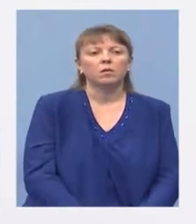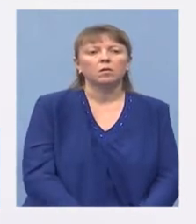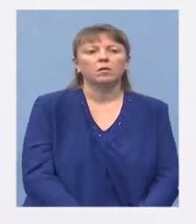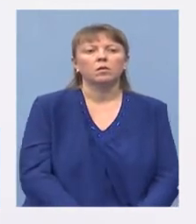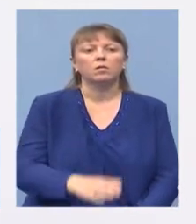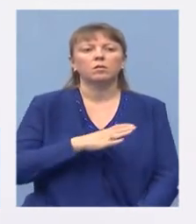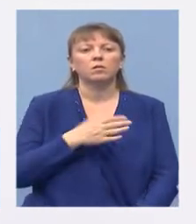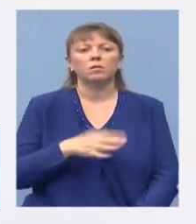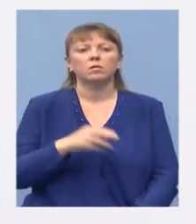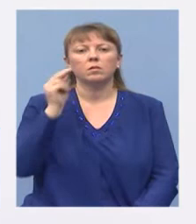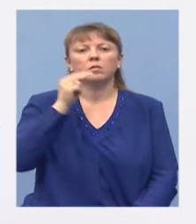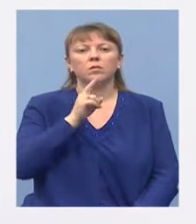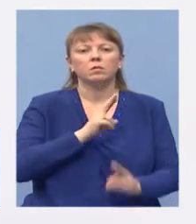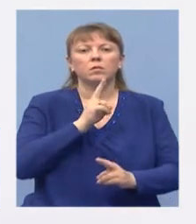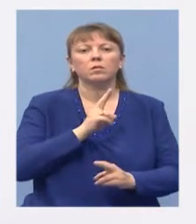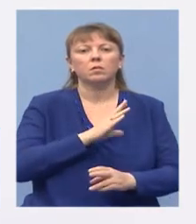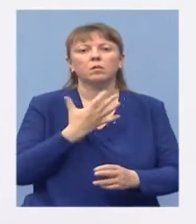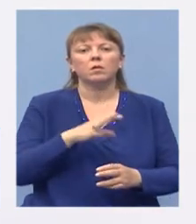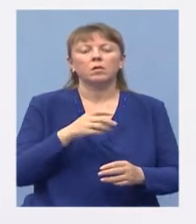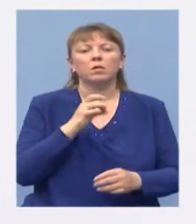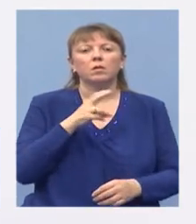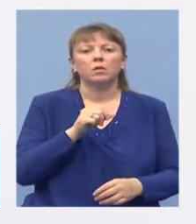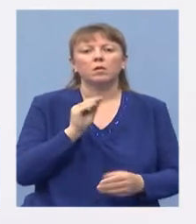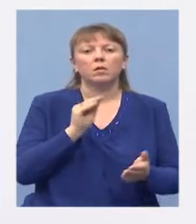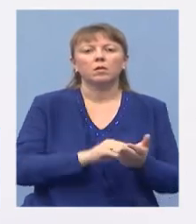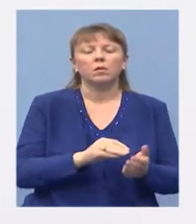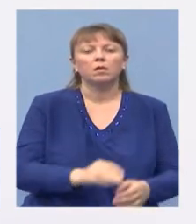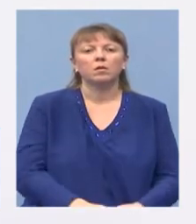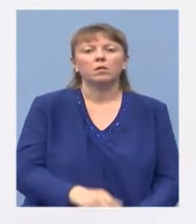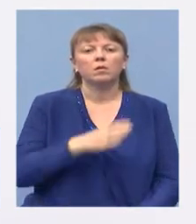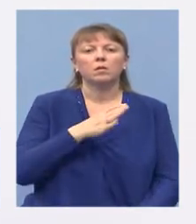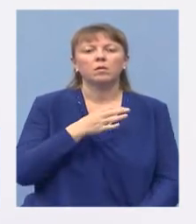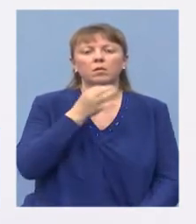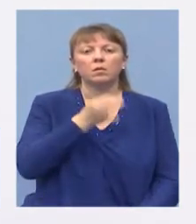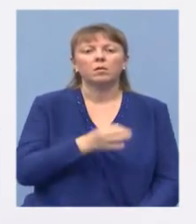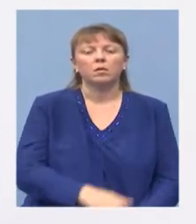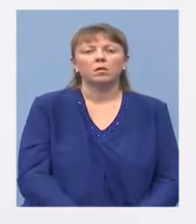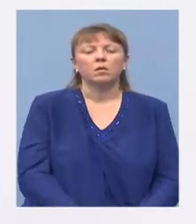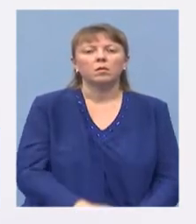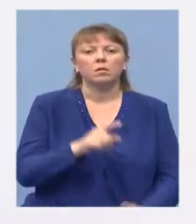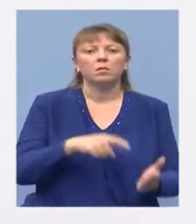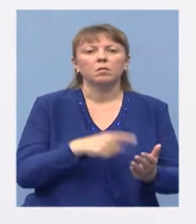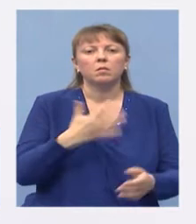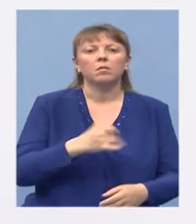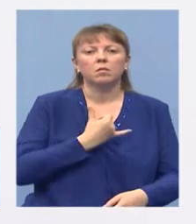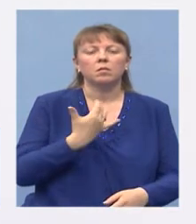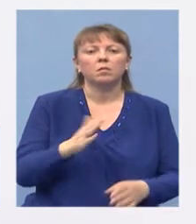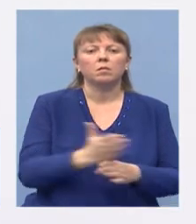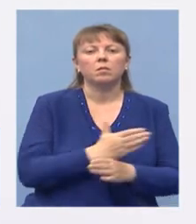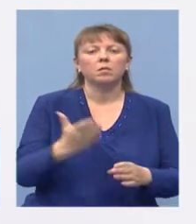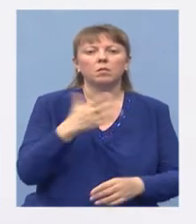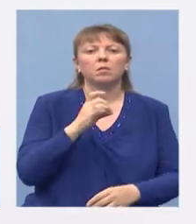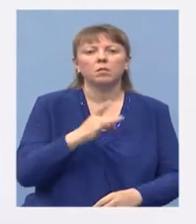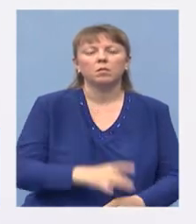изучить жалобу и дать как бы правовую оценку. Плюс к этому, как я уже отметил, по любым вопросам у нас разделены на